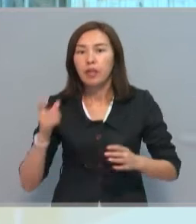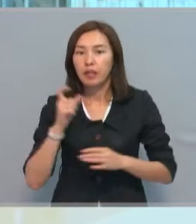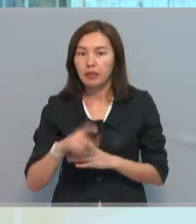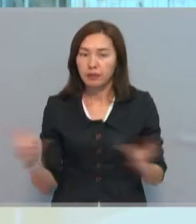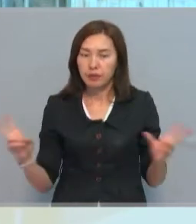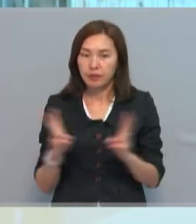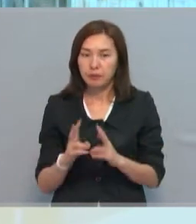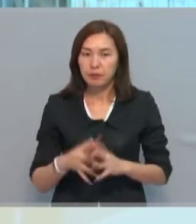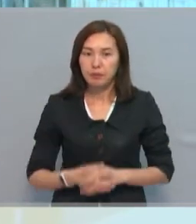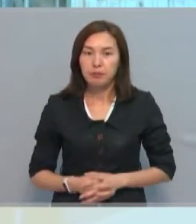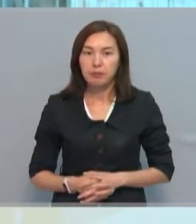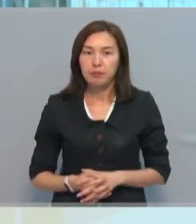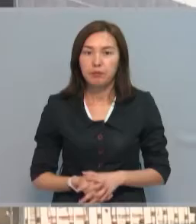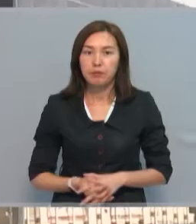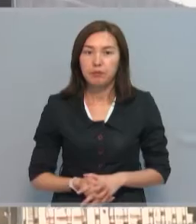тұрғындарымен кездесті.